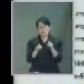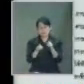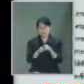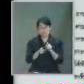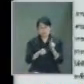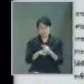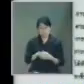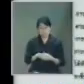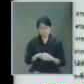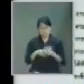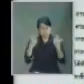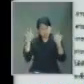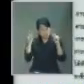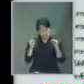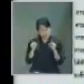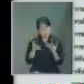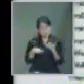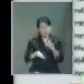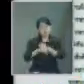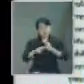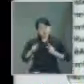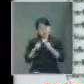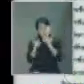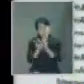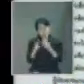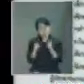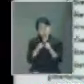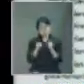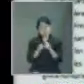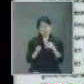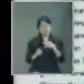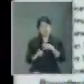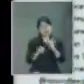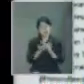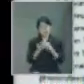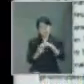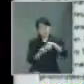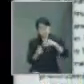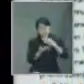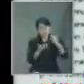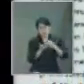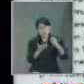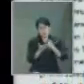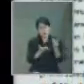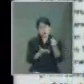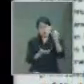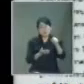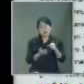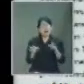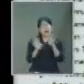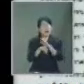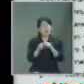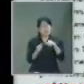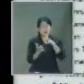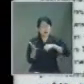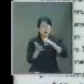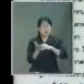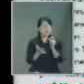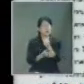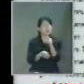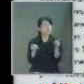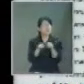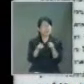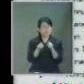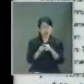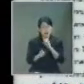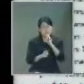ให้ใช้เงินไวๆใช้เงินไวๆกินไวด้วยครับอ้างเลยนะอ้างเศรษฐกิจตกต่ำทั่วโลก